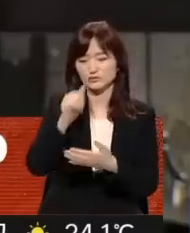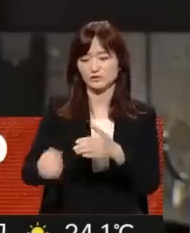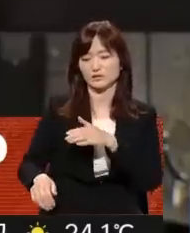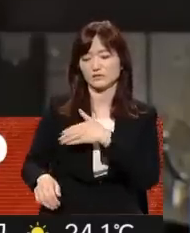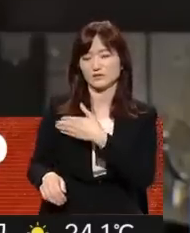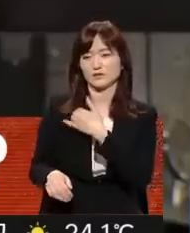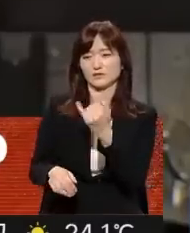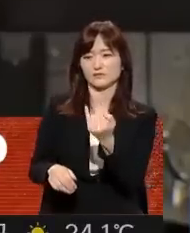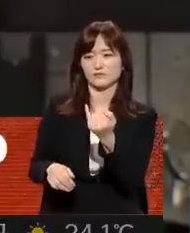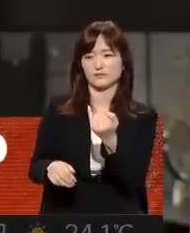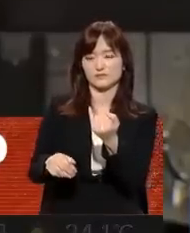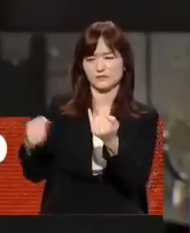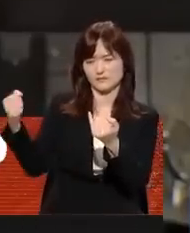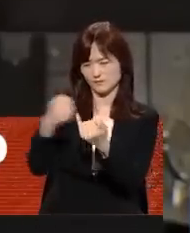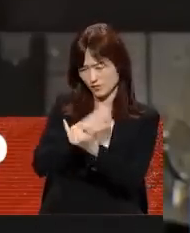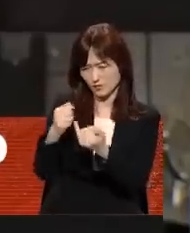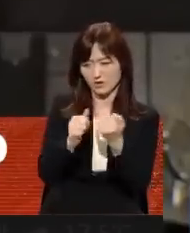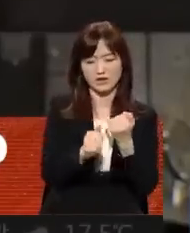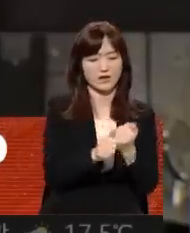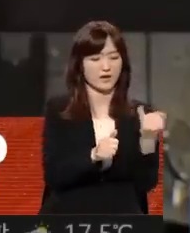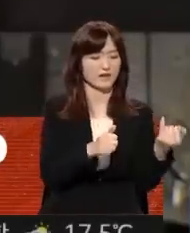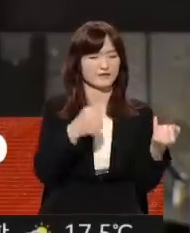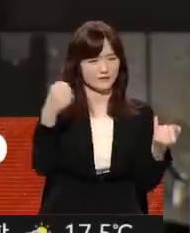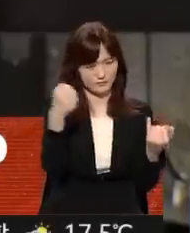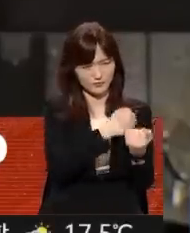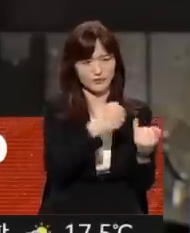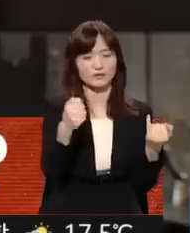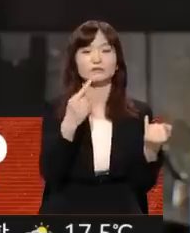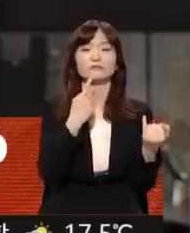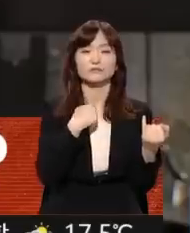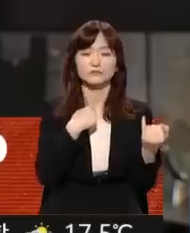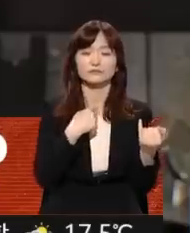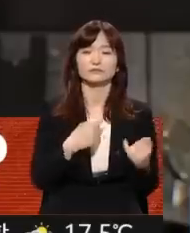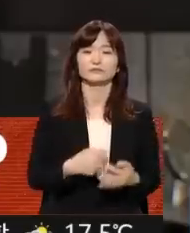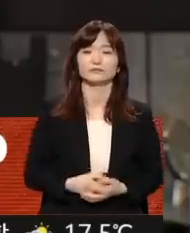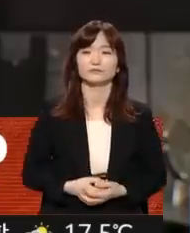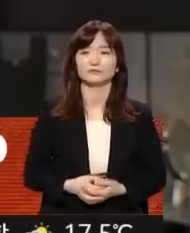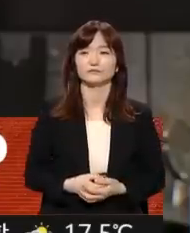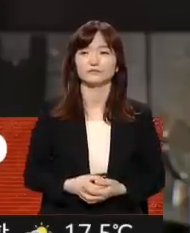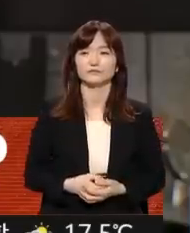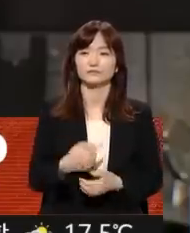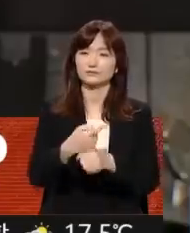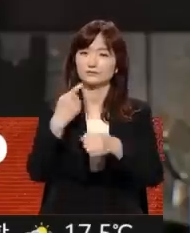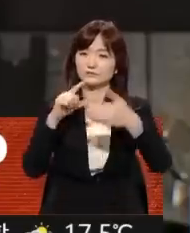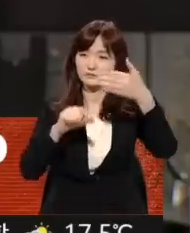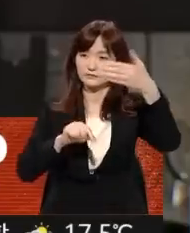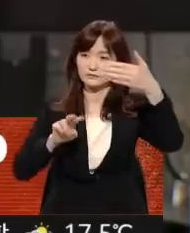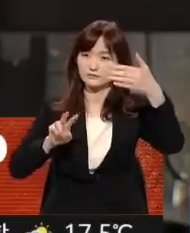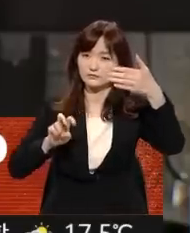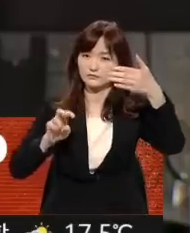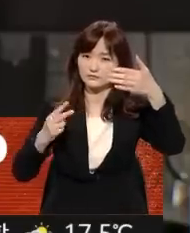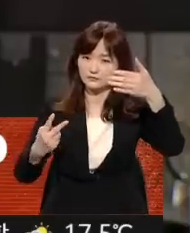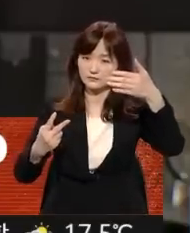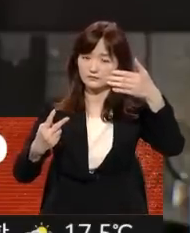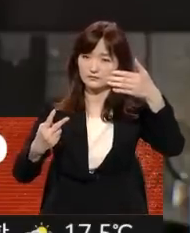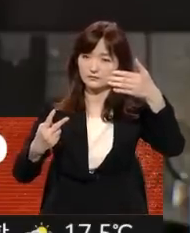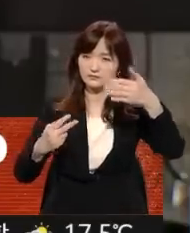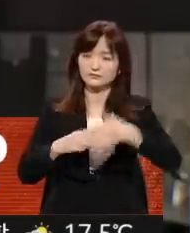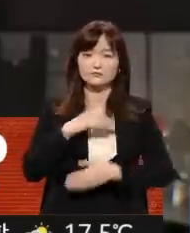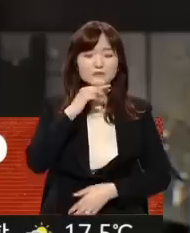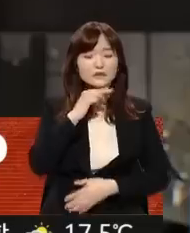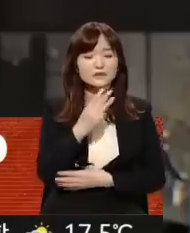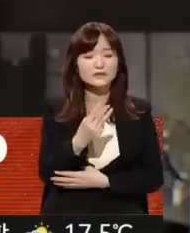내연녀라든가 배우자를 폭행한 전과도 있었습니다. 있기 때문에 좀 문제가 있는 사람이었는데 지난해 9월 22일 같은 경우에도 3살